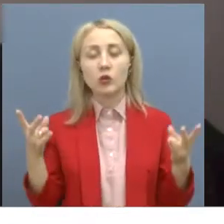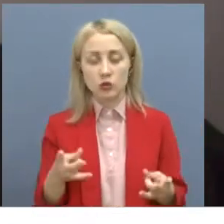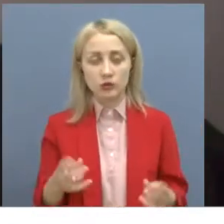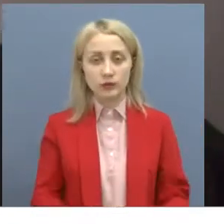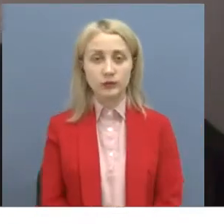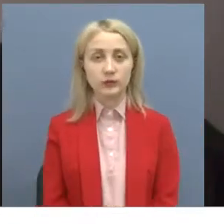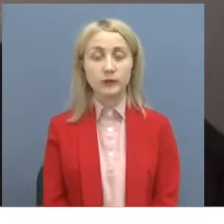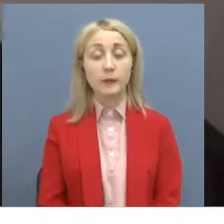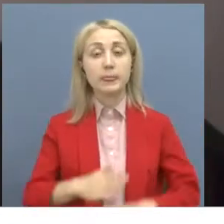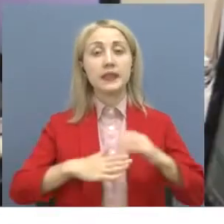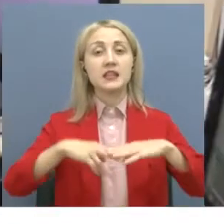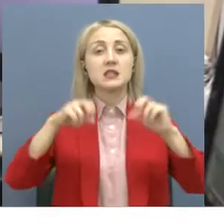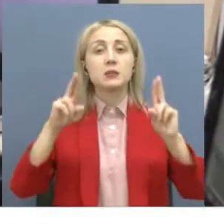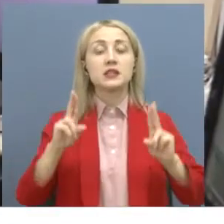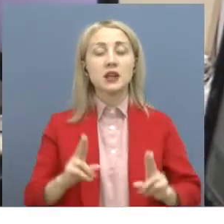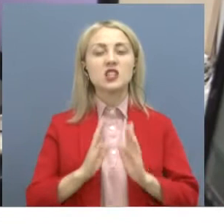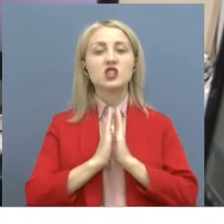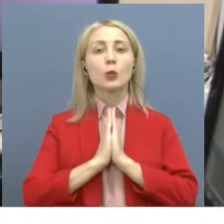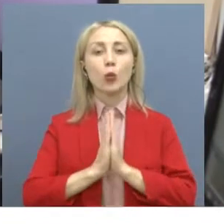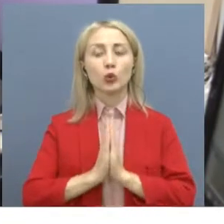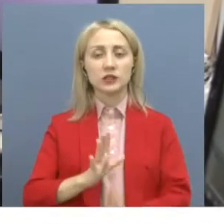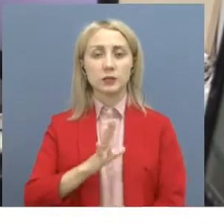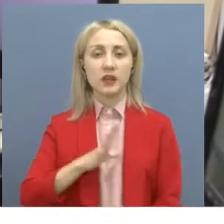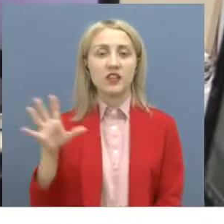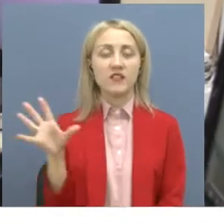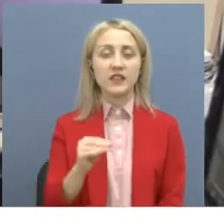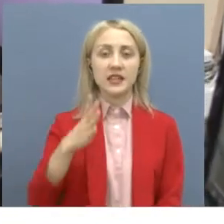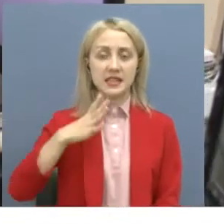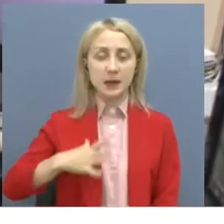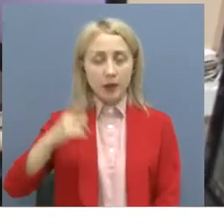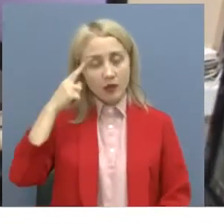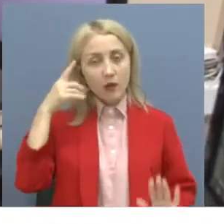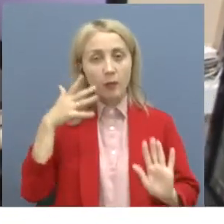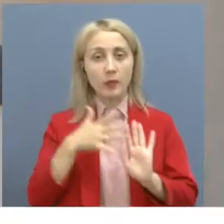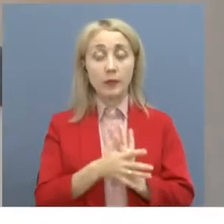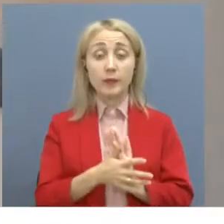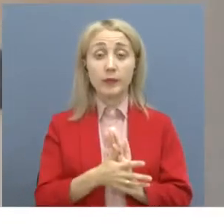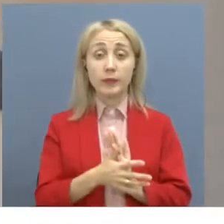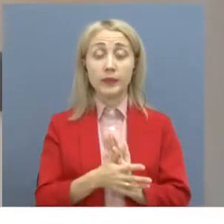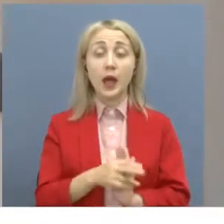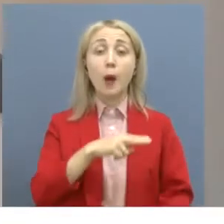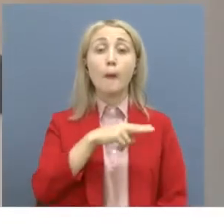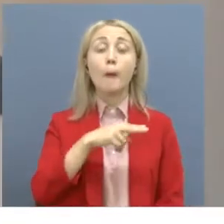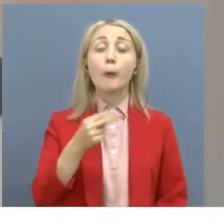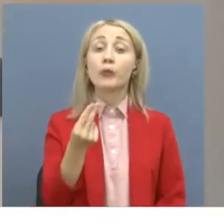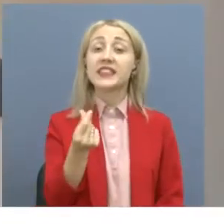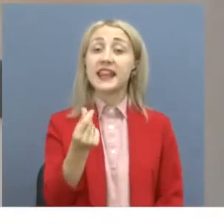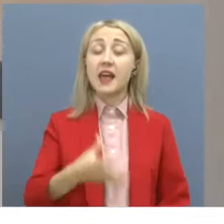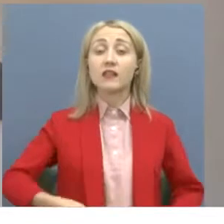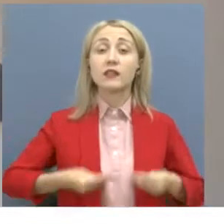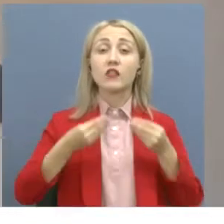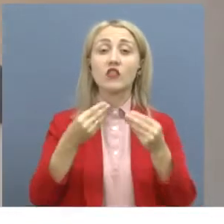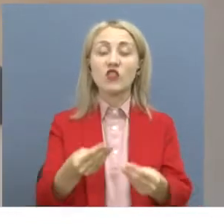Облыстағы бригадаларға таратамыз. Станция ішінде екі кол орталықта іске қосылған. Білікті дәрігерлер телефон арқылы науқастарға тәулік бойы кеңес